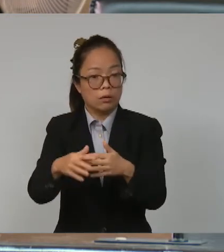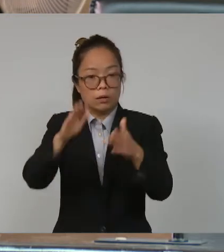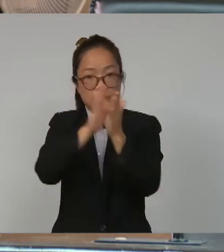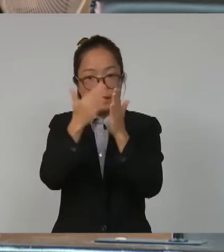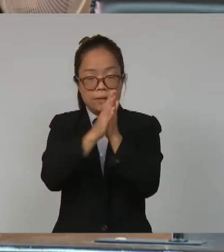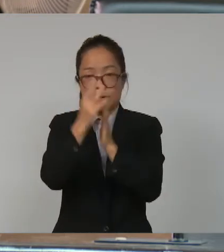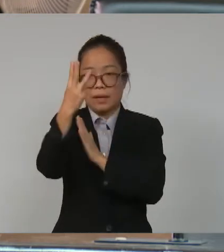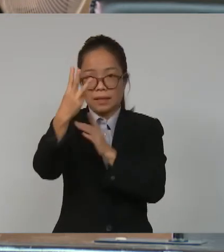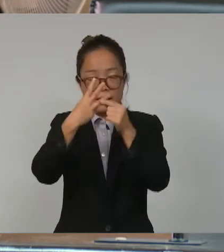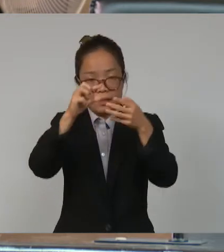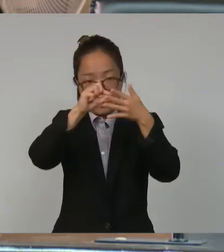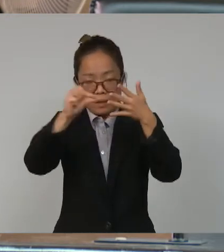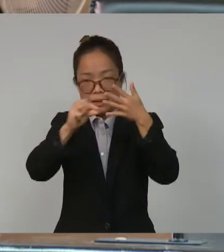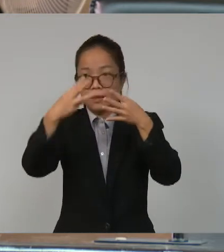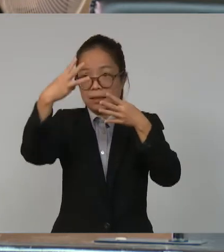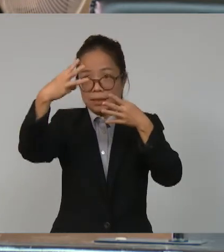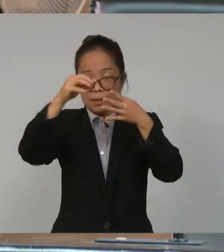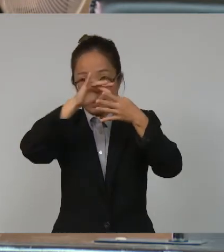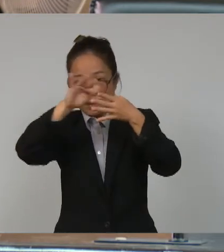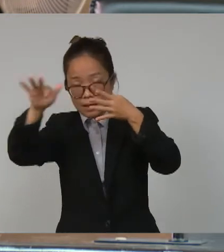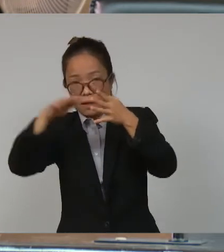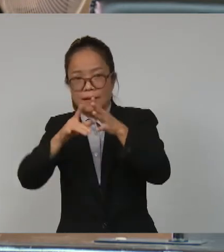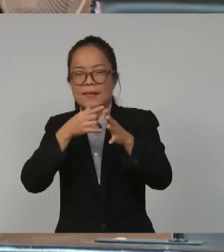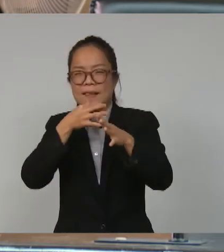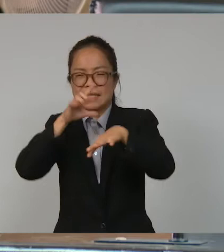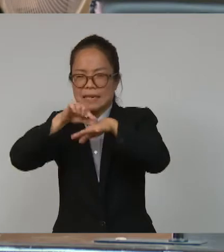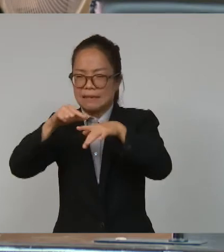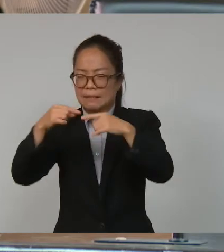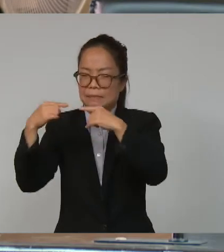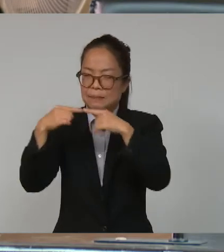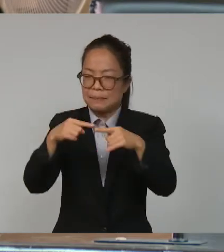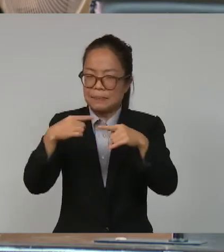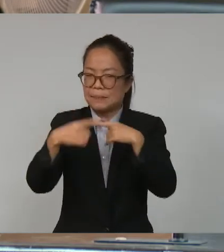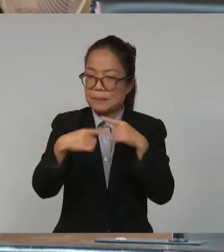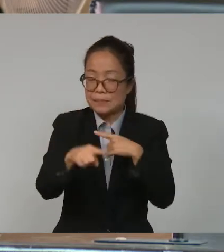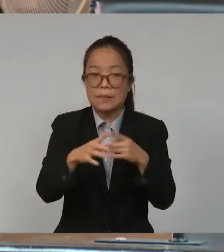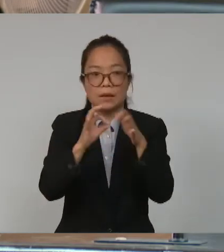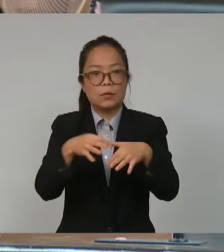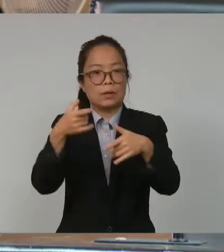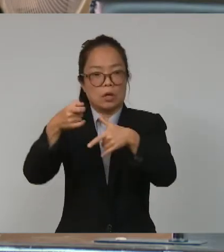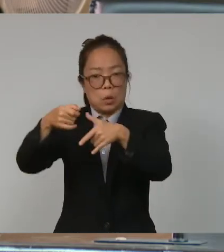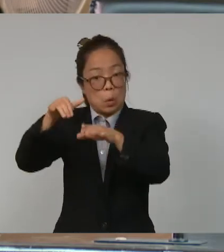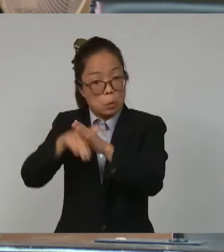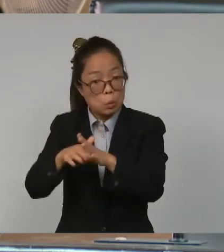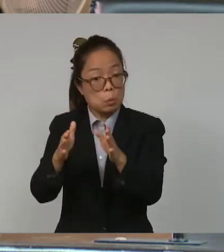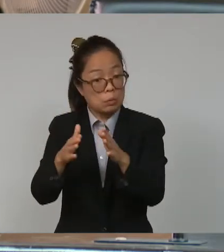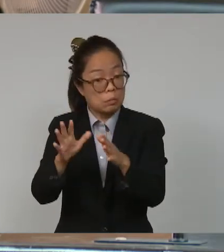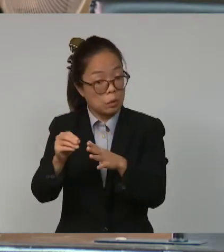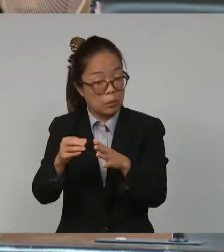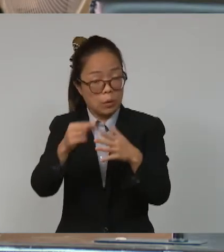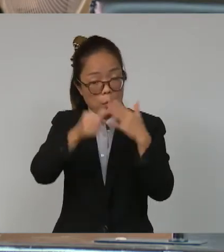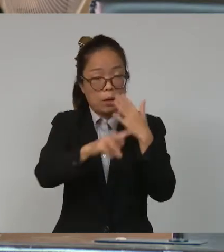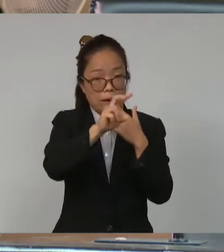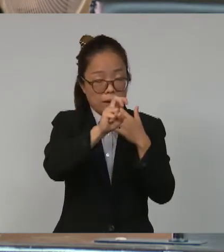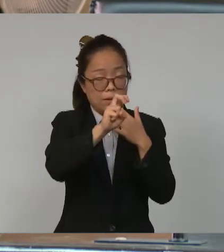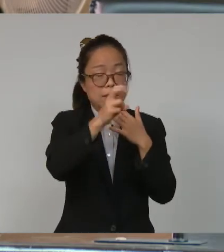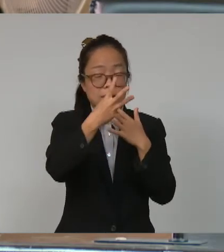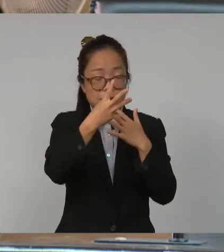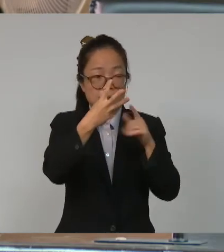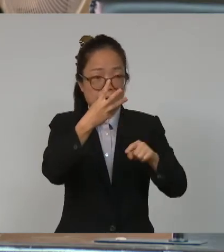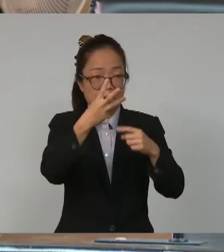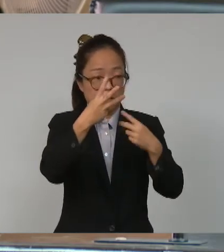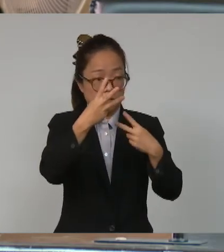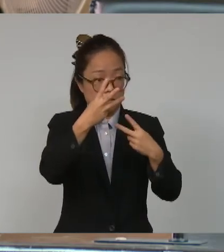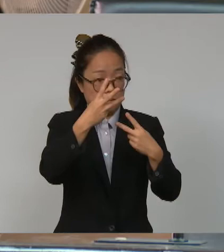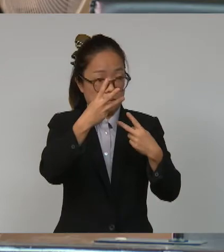三行，担心在时序上书欠连贯。所以修宪公投呢，是不是也有23条第一项特定日的